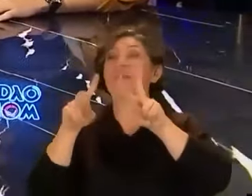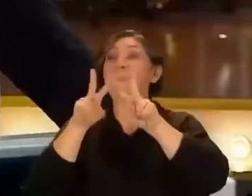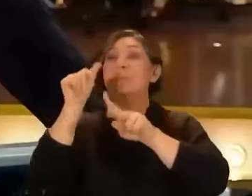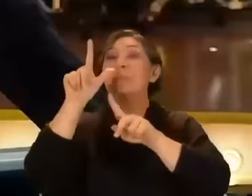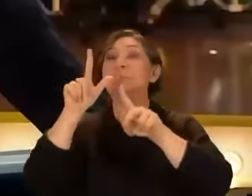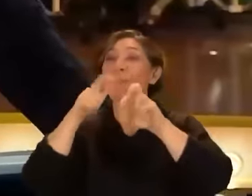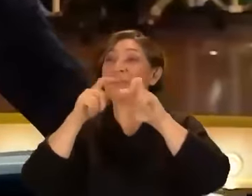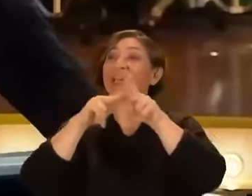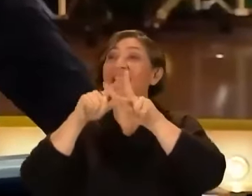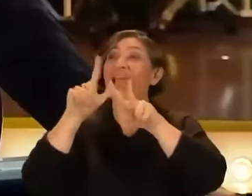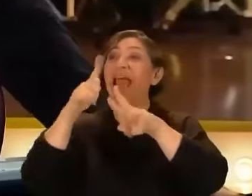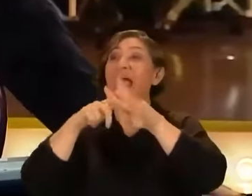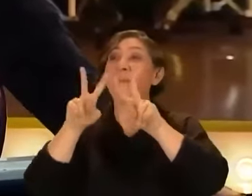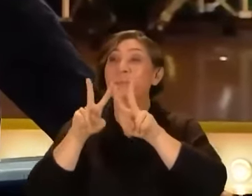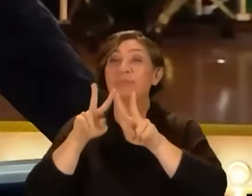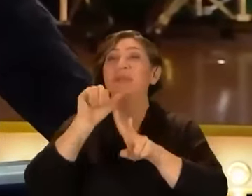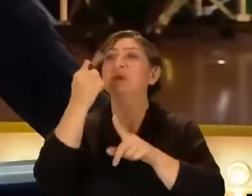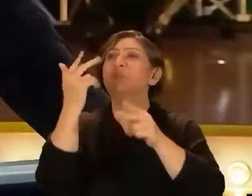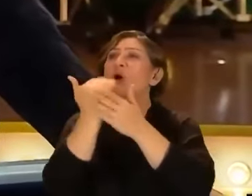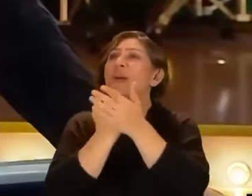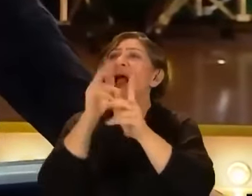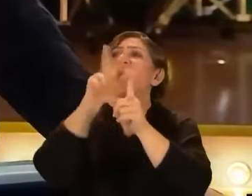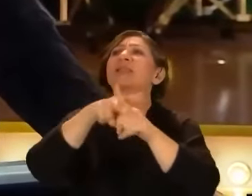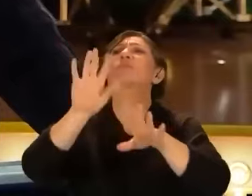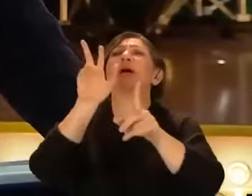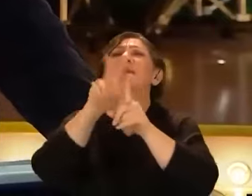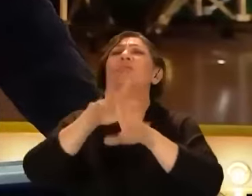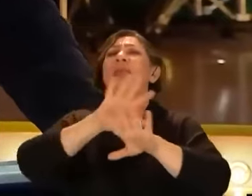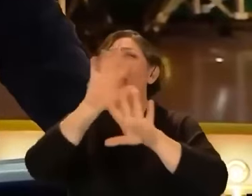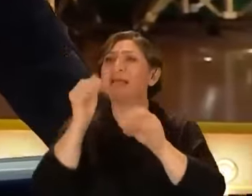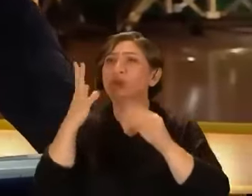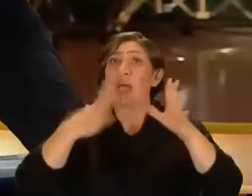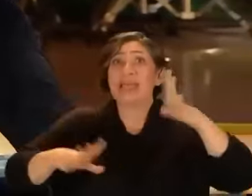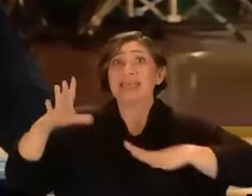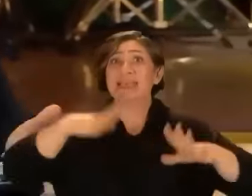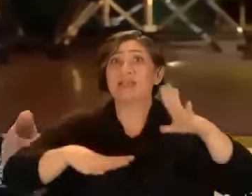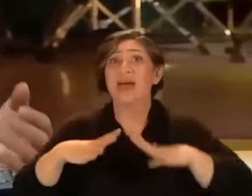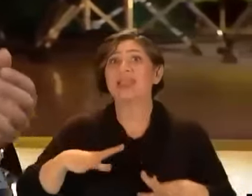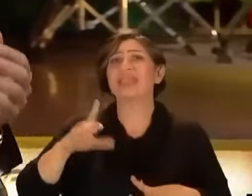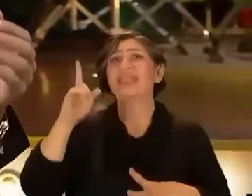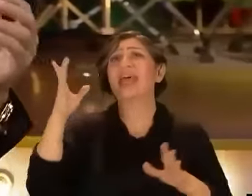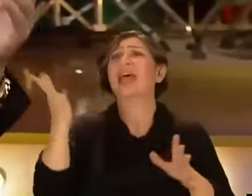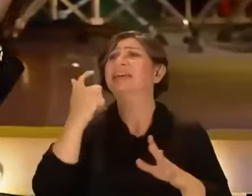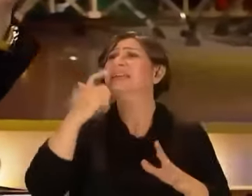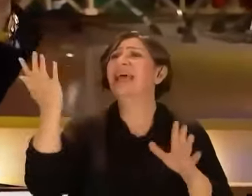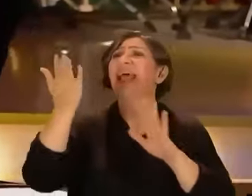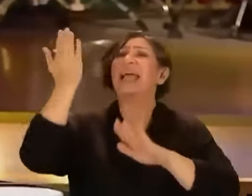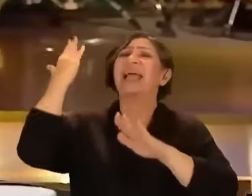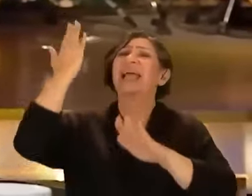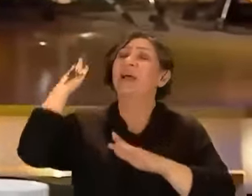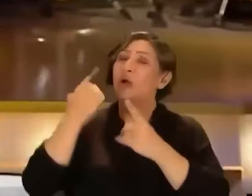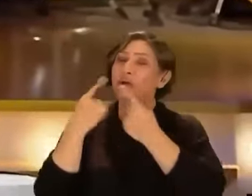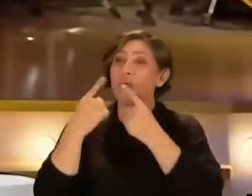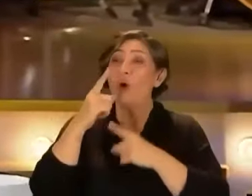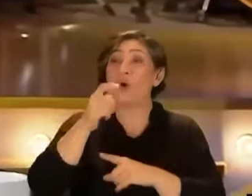olmuştu. Mesela Fergan Mirkelam hiçbir programa katılmıyordu ve herkes çok istekliydi ama hangi senelerden bahsediyorum? Yani